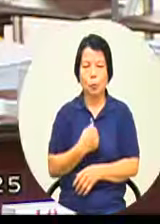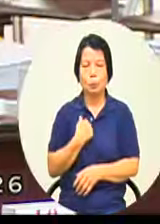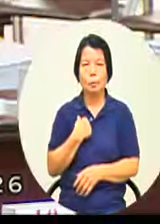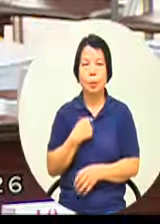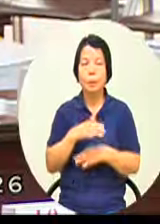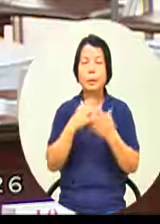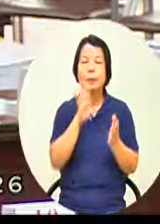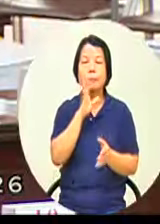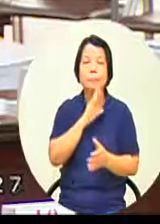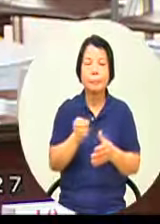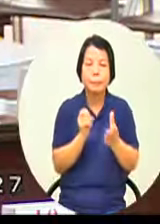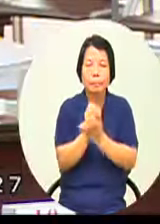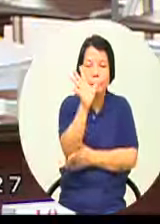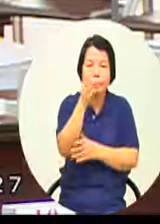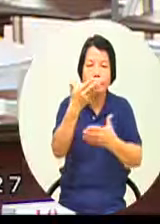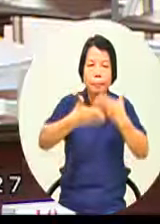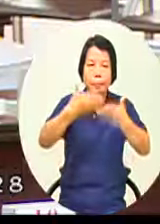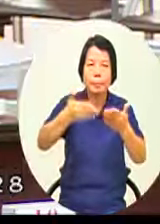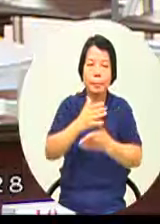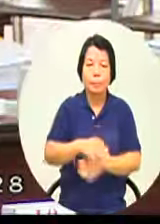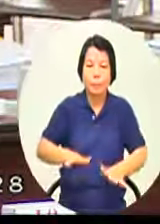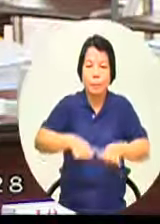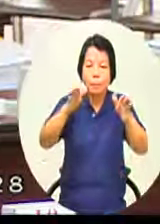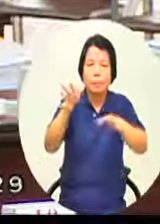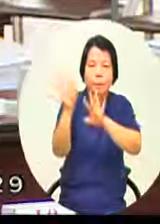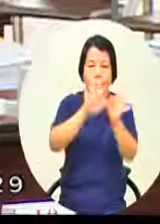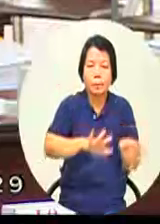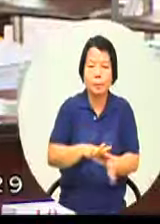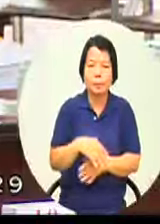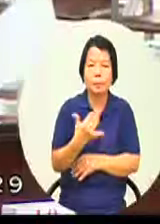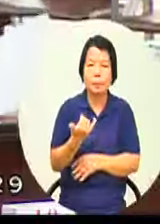放一个影片，对不对？大家看饮水的情形是安怎？